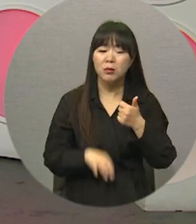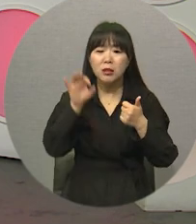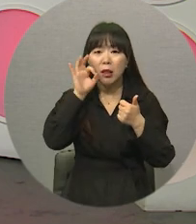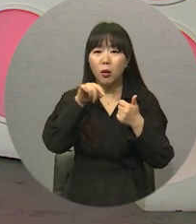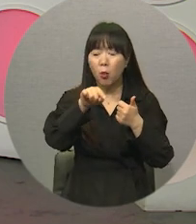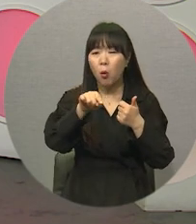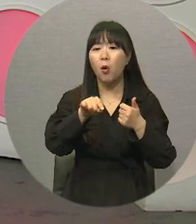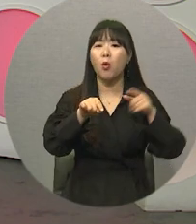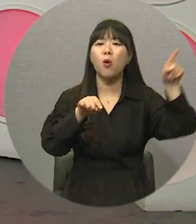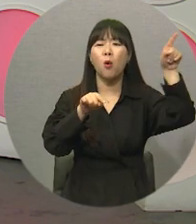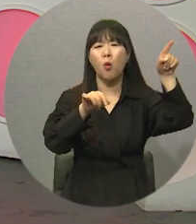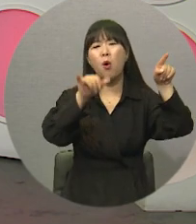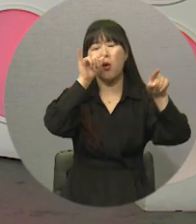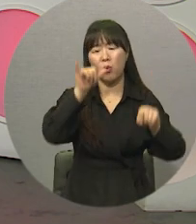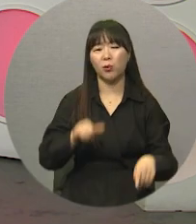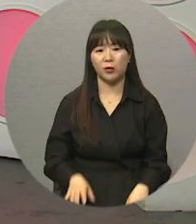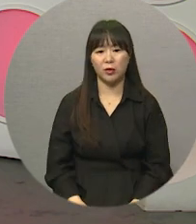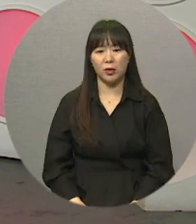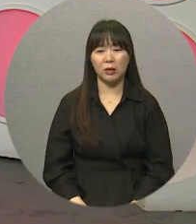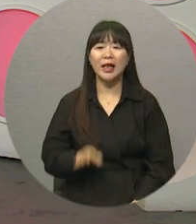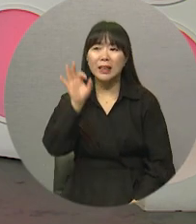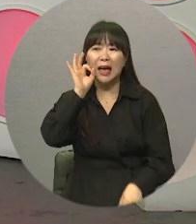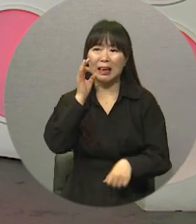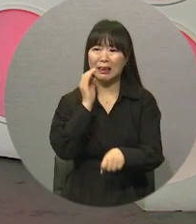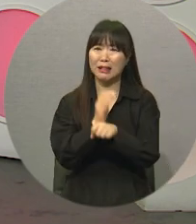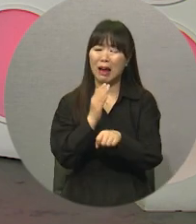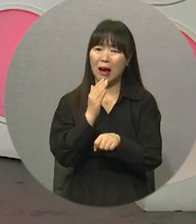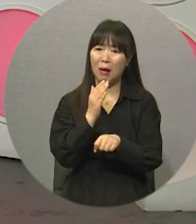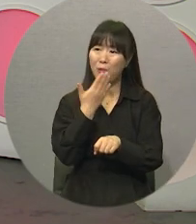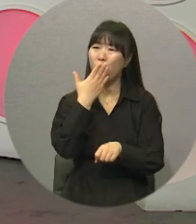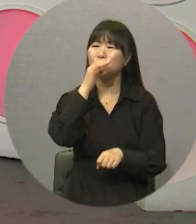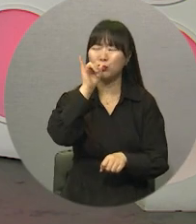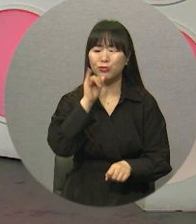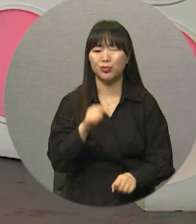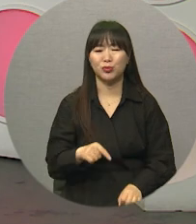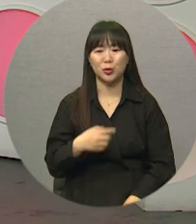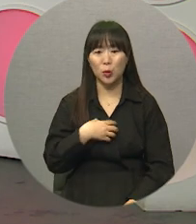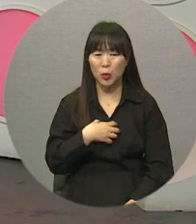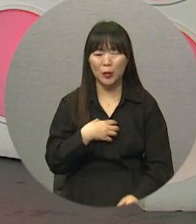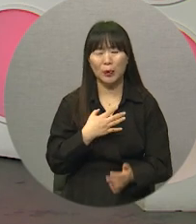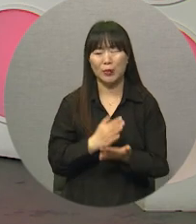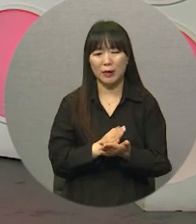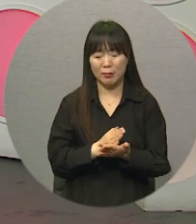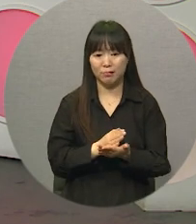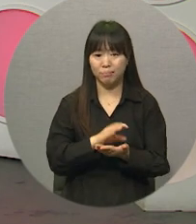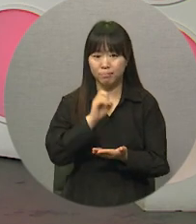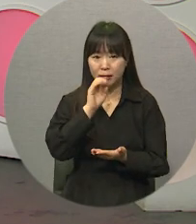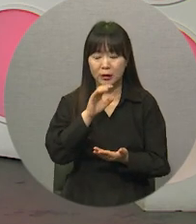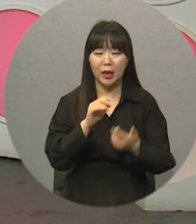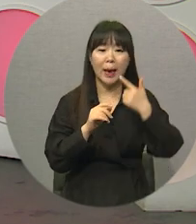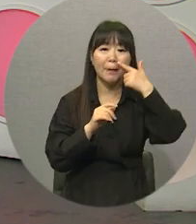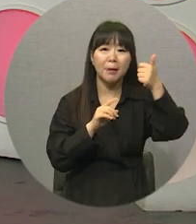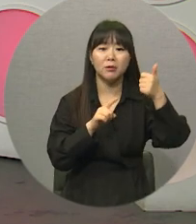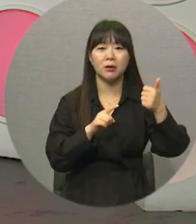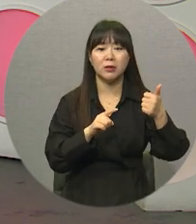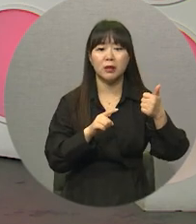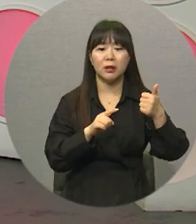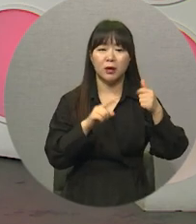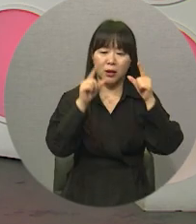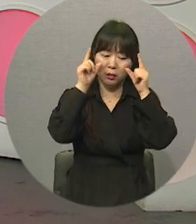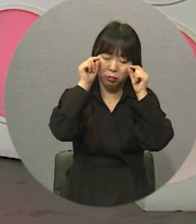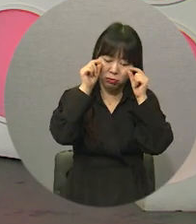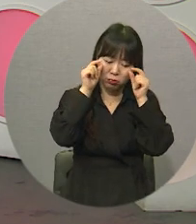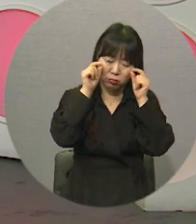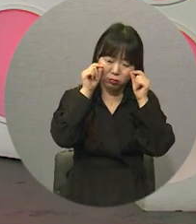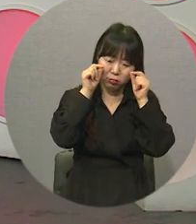사탕 거기에도 있어. 사탕 하나 못 사 먹을까봐 걱정돼? 라고 얘기했더니 아빠는 잠을 이루지